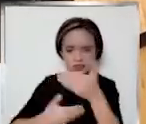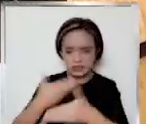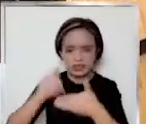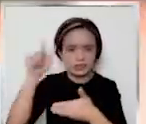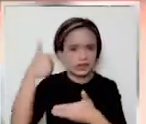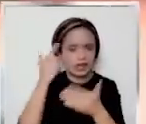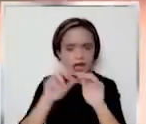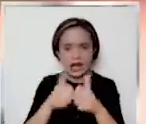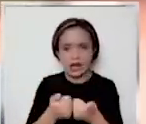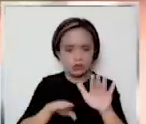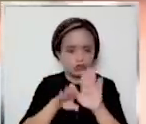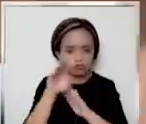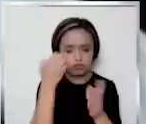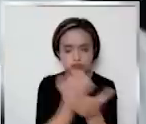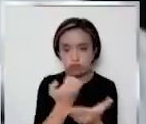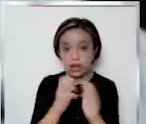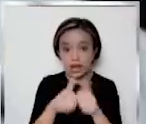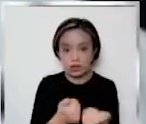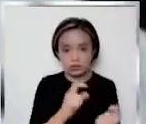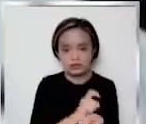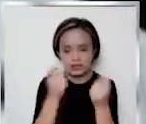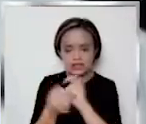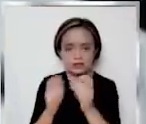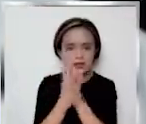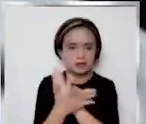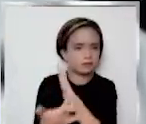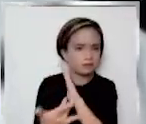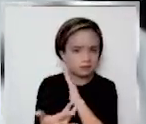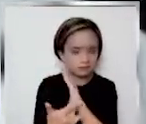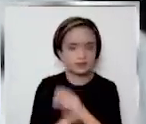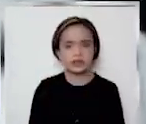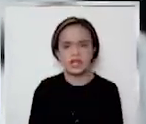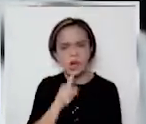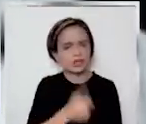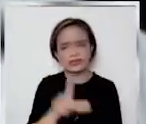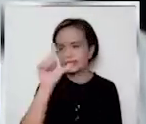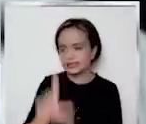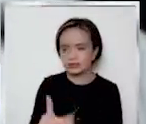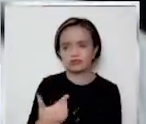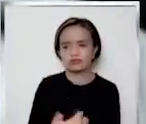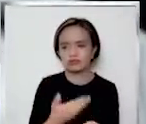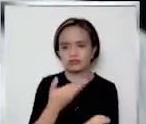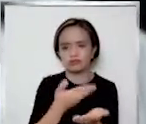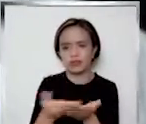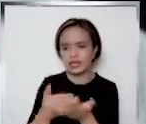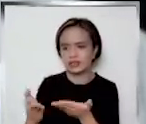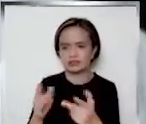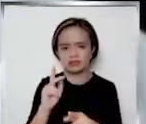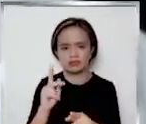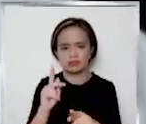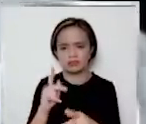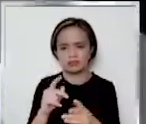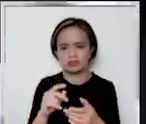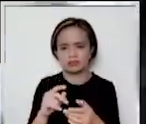ekonomiya sa pamamagitan ng digitalization. Talagang bababa, dahil bababa yung buying power ng tao, liliit din yung